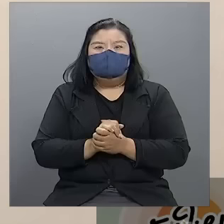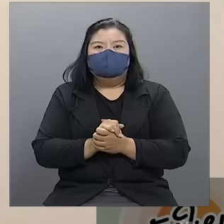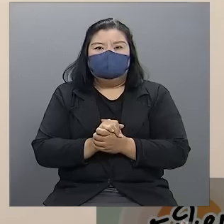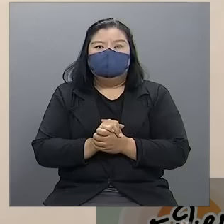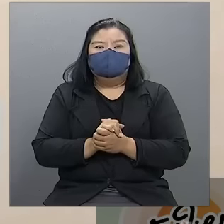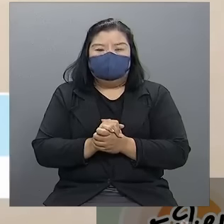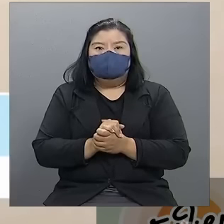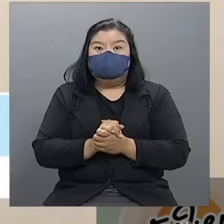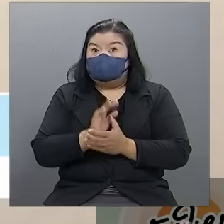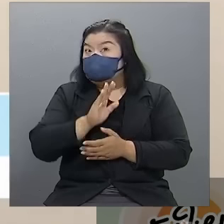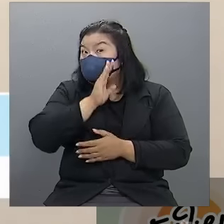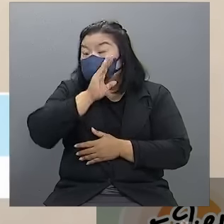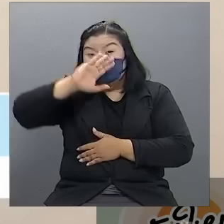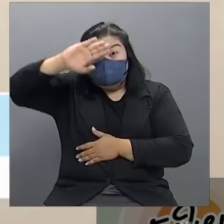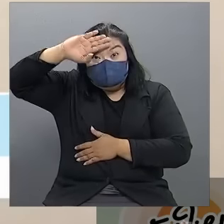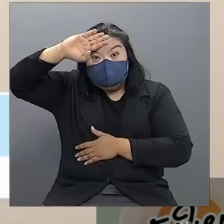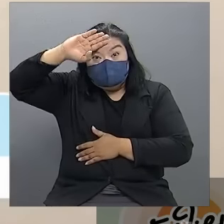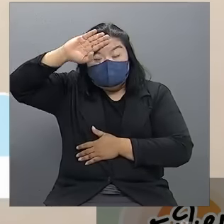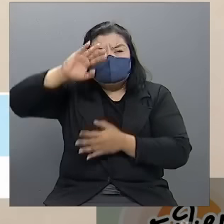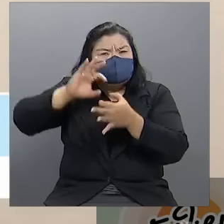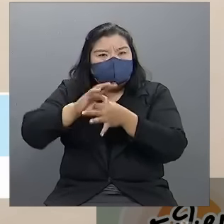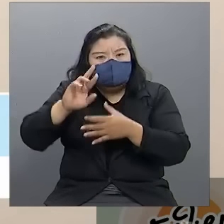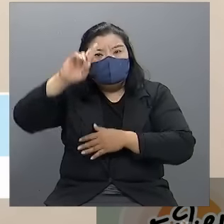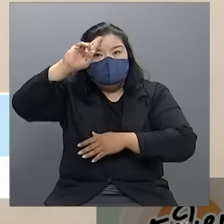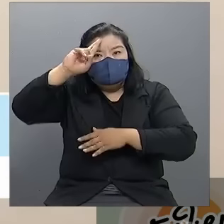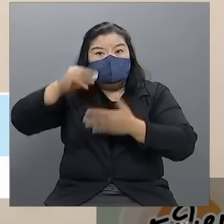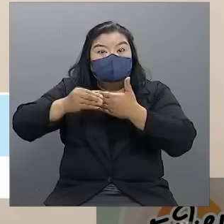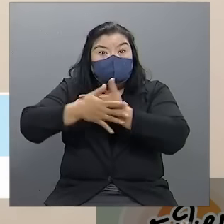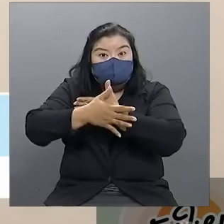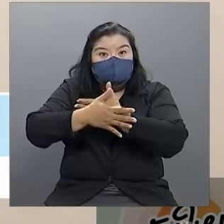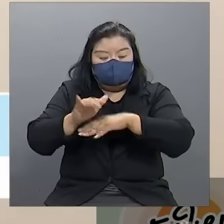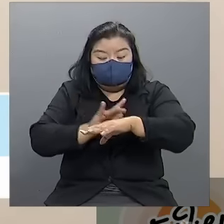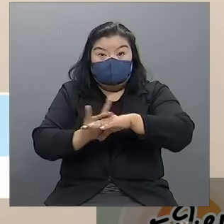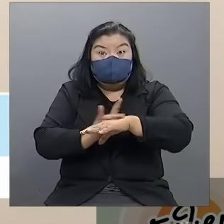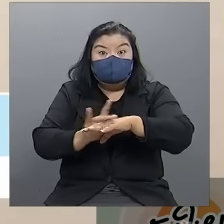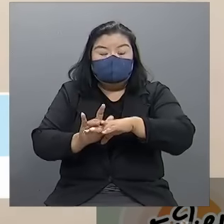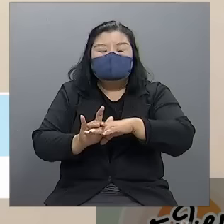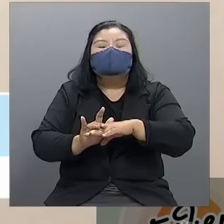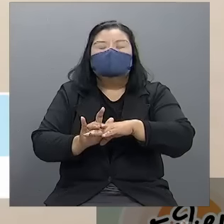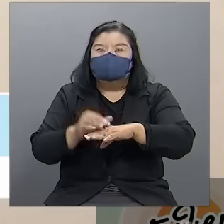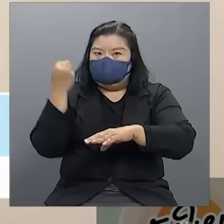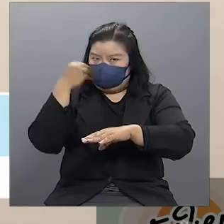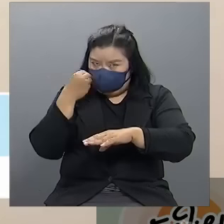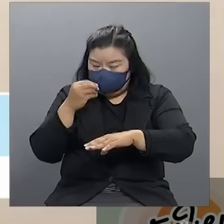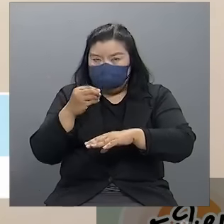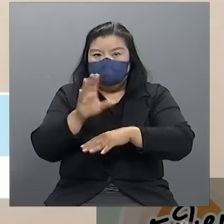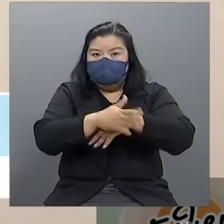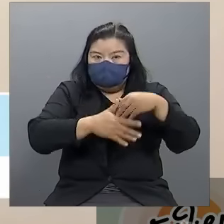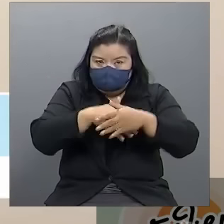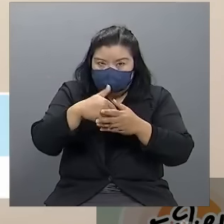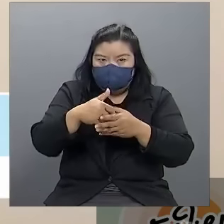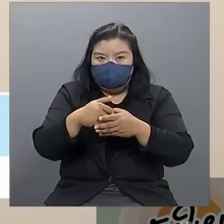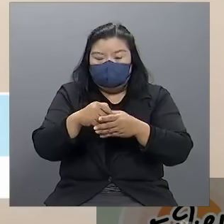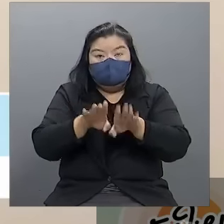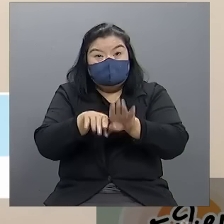นั้นขนศ brainsมือ และท้าวหรอเล็บเพระฉนั้น ถ้าเกอดวา